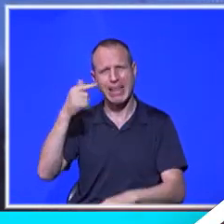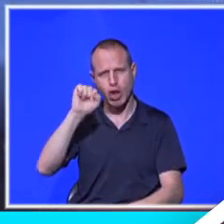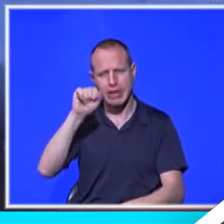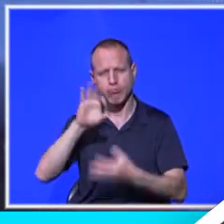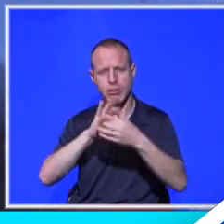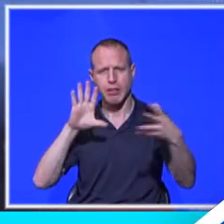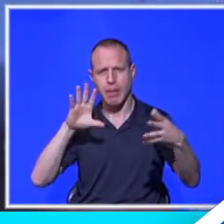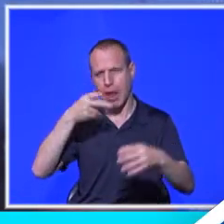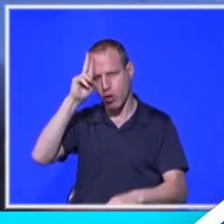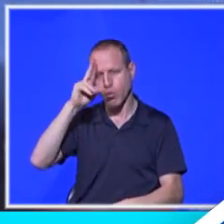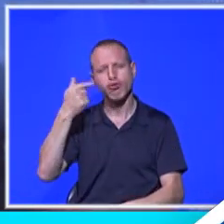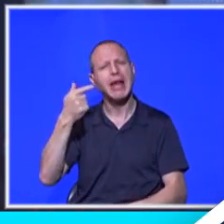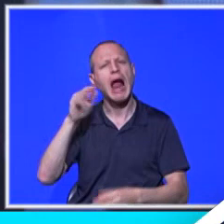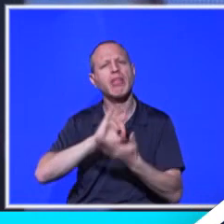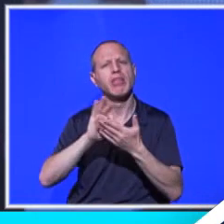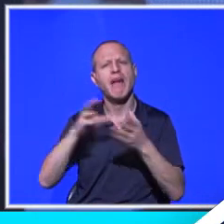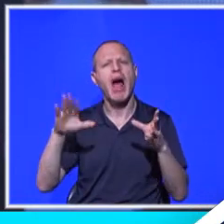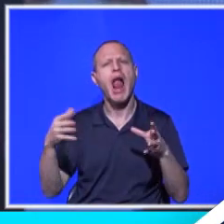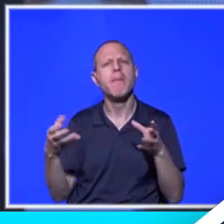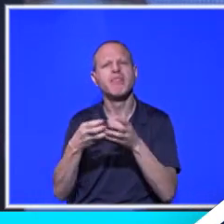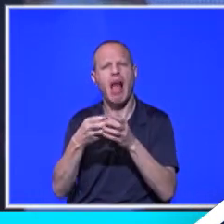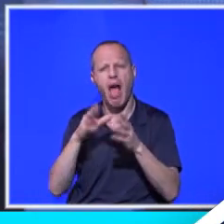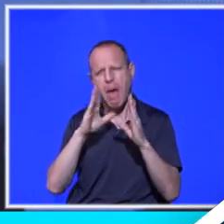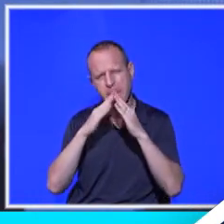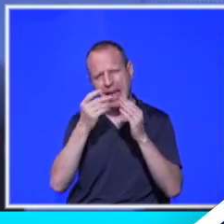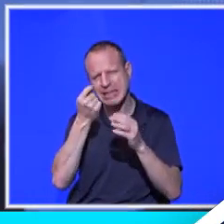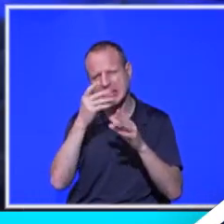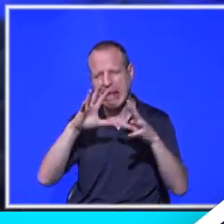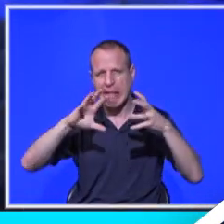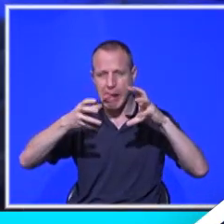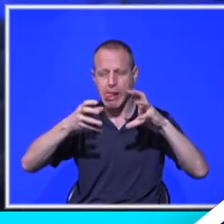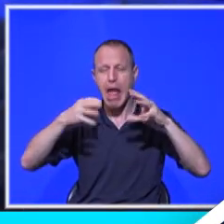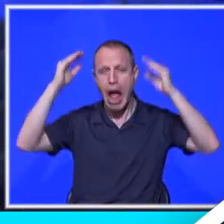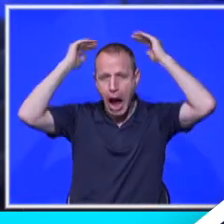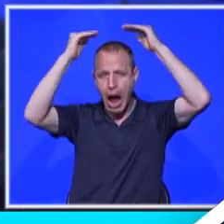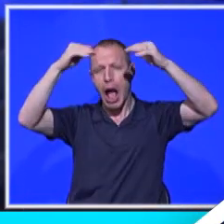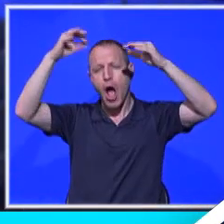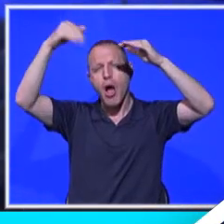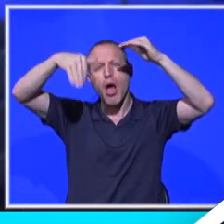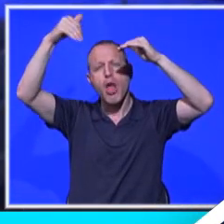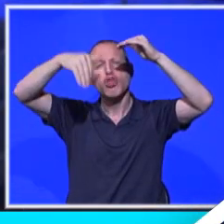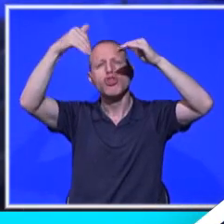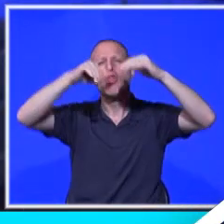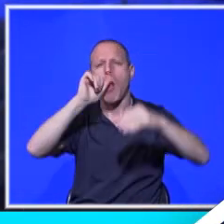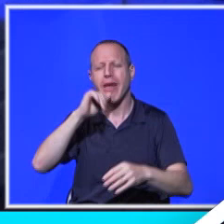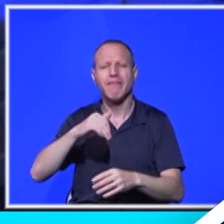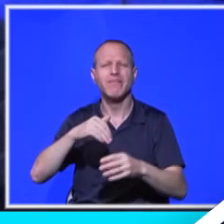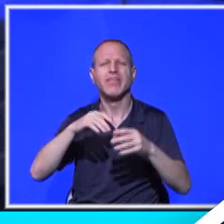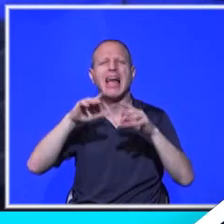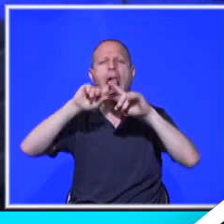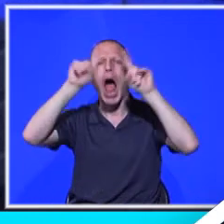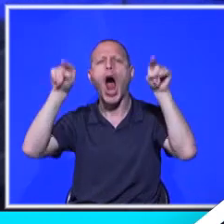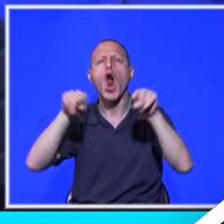כאשר גלעד כתב על המפלגה, הבית קצת רעוע, הגג דולף, כמה חלונות שבורים, טיח נושר, צבע מתקלף,